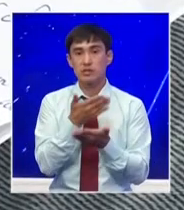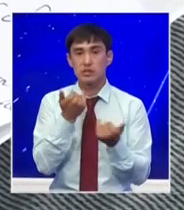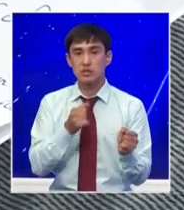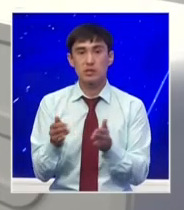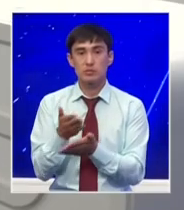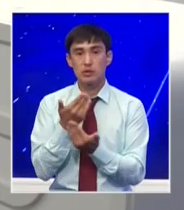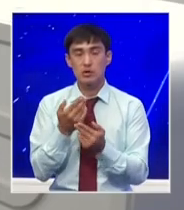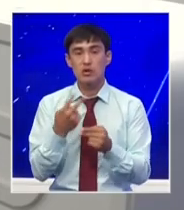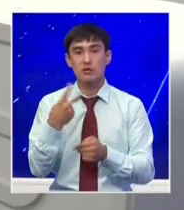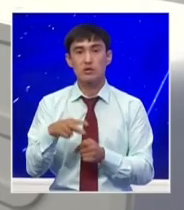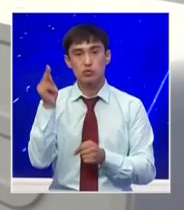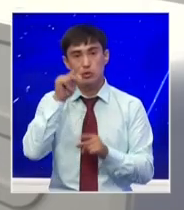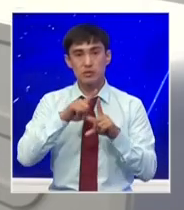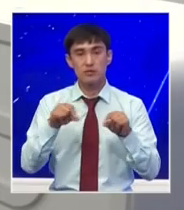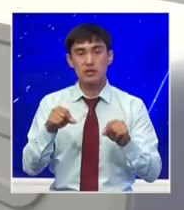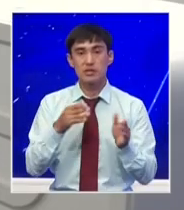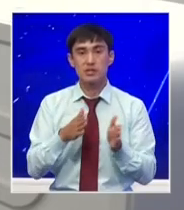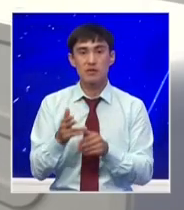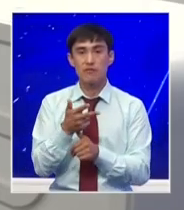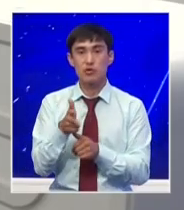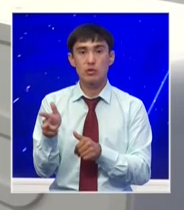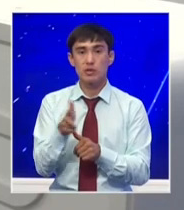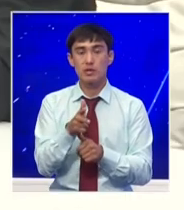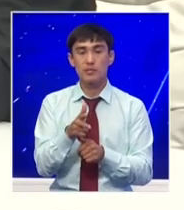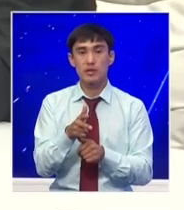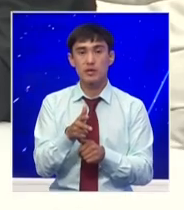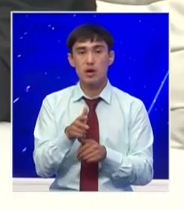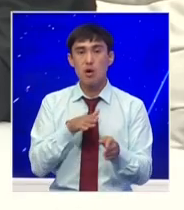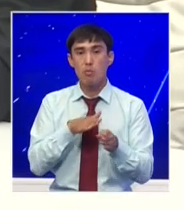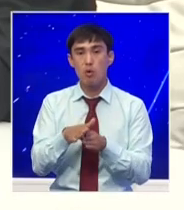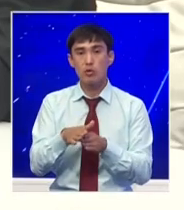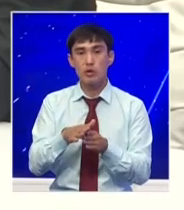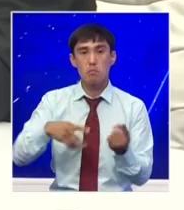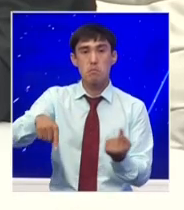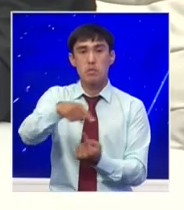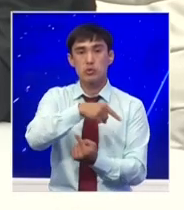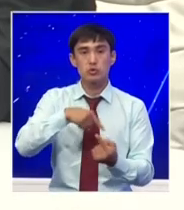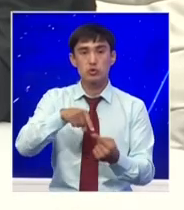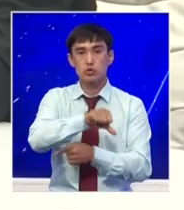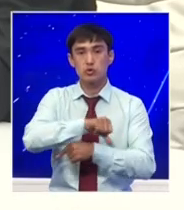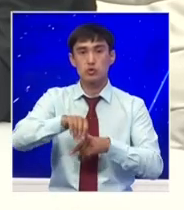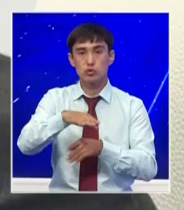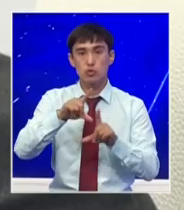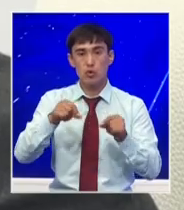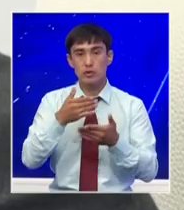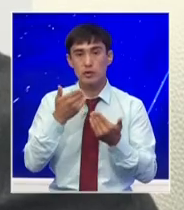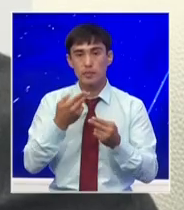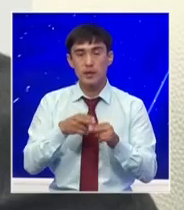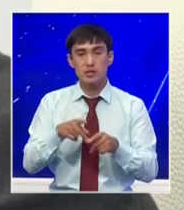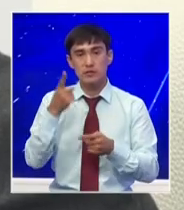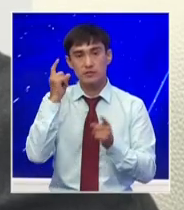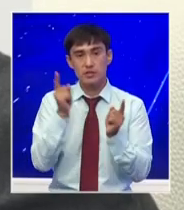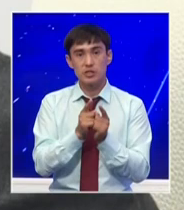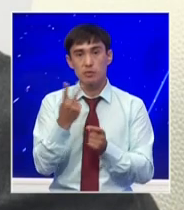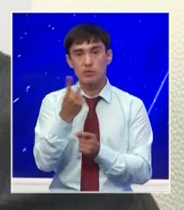стандартам. В 20 учебных заведениях система видеонаблюдения не охватывает полный периметр школы. Также в ходе встречи стало известно, что по